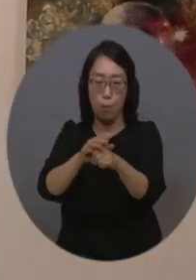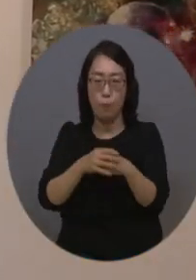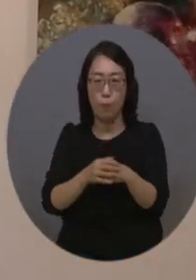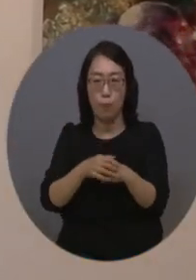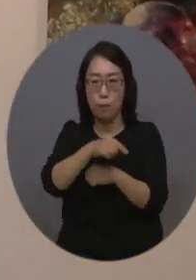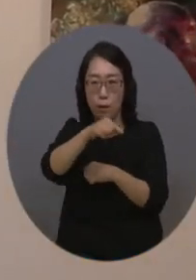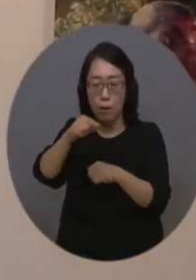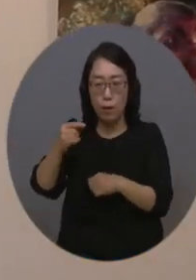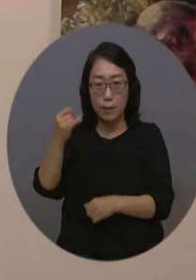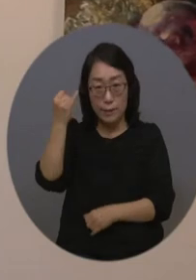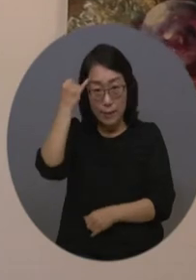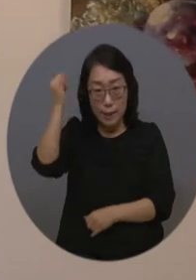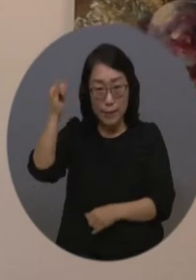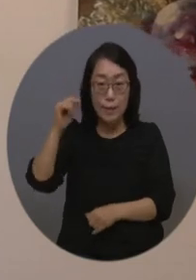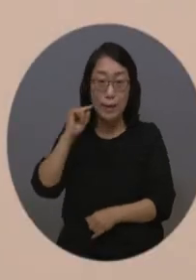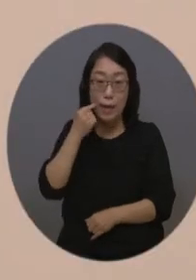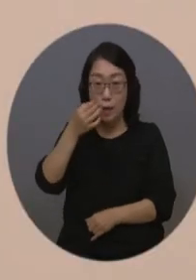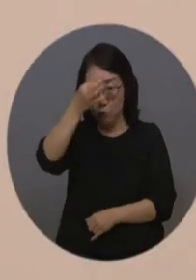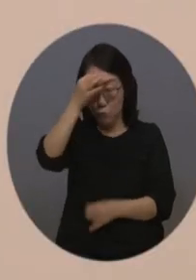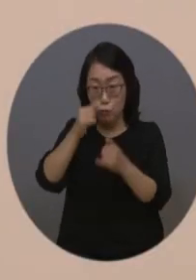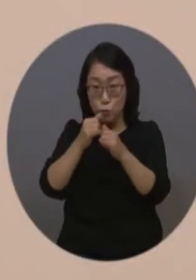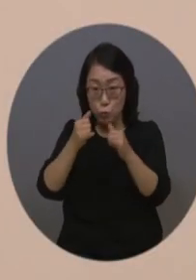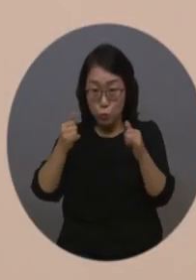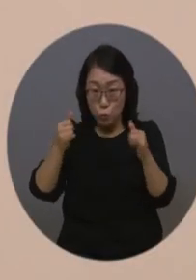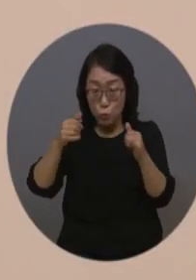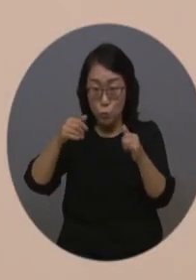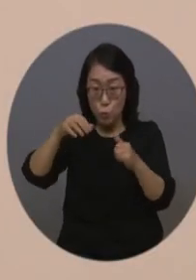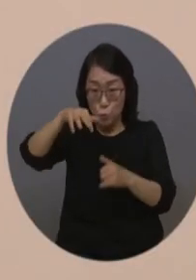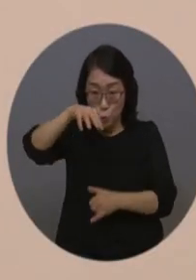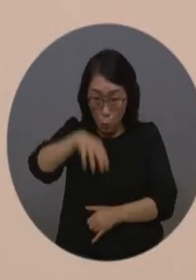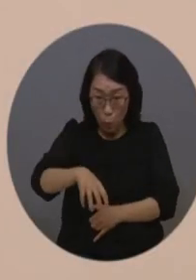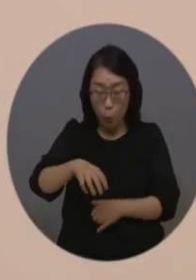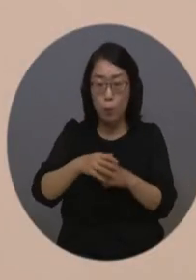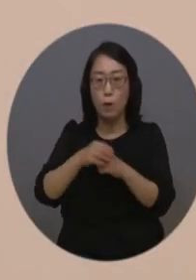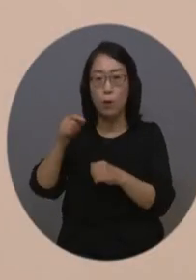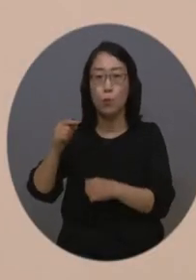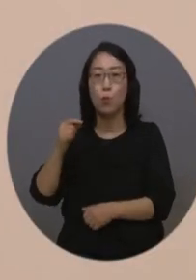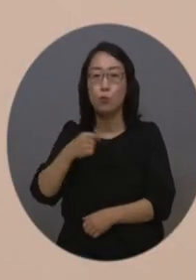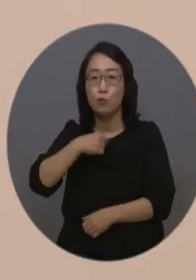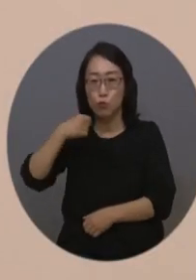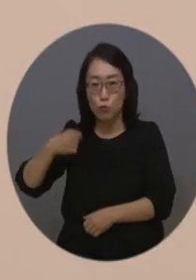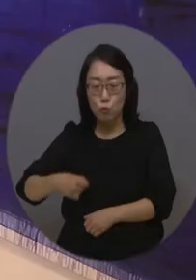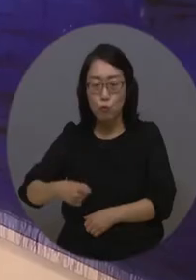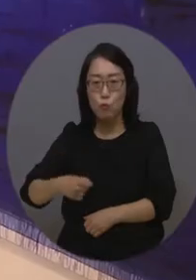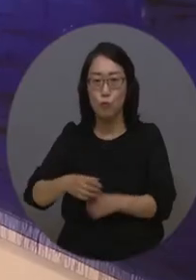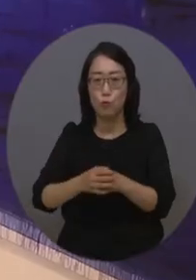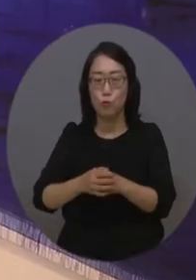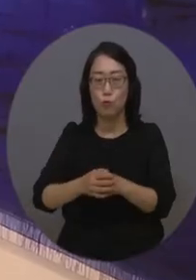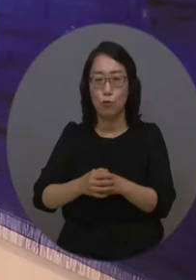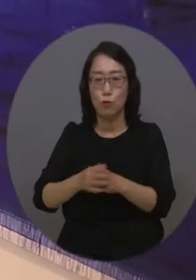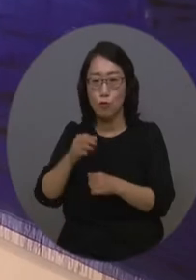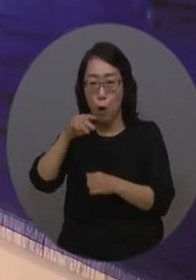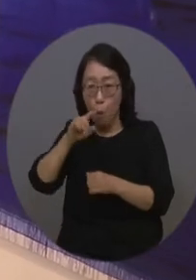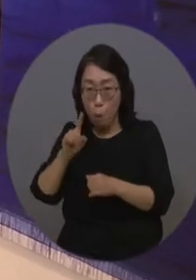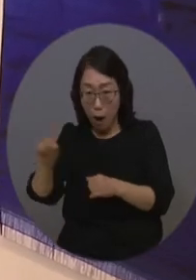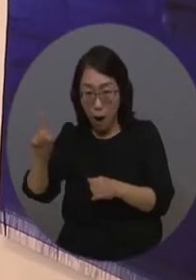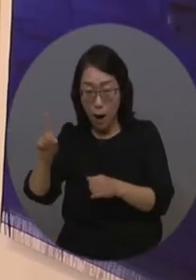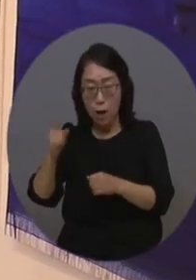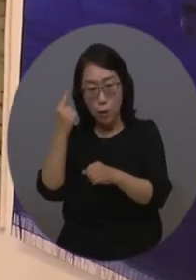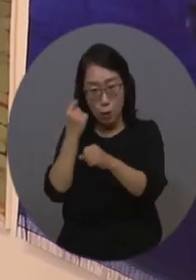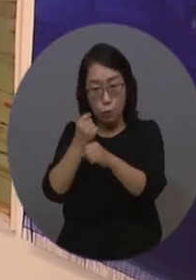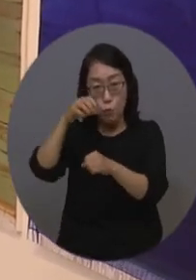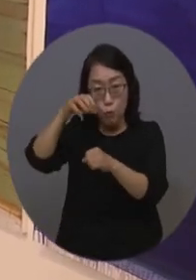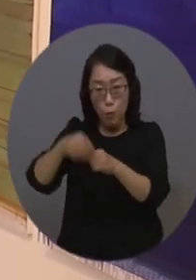순천시 창작예술촌 조강훈 아트 스튜디오와 중국의 랴오닝대학교 서화연구원에서 공동